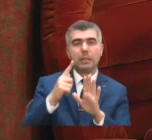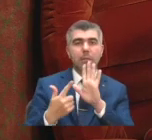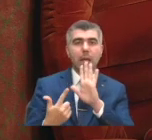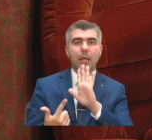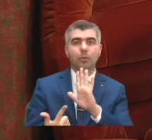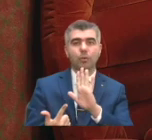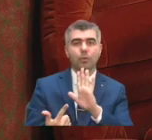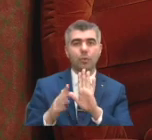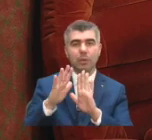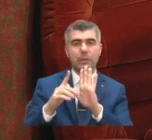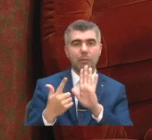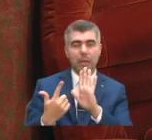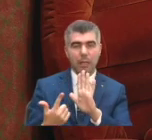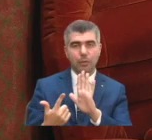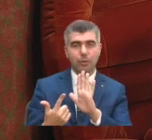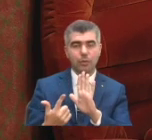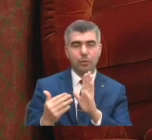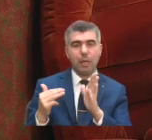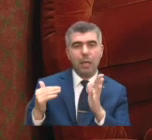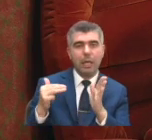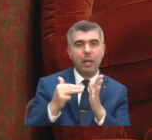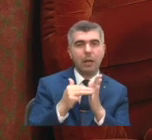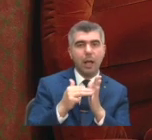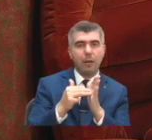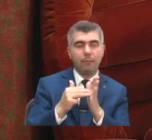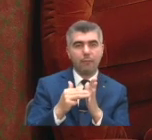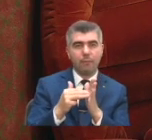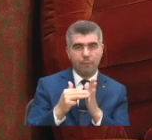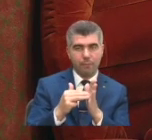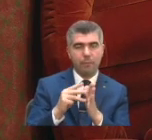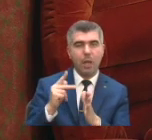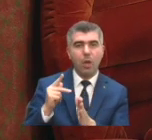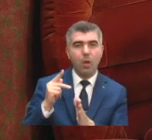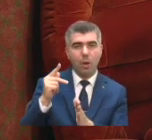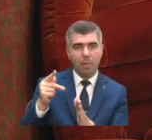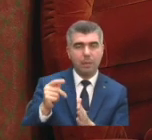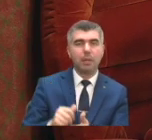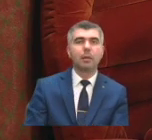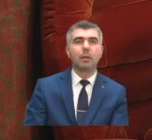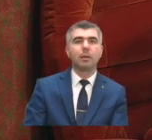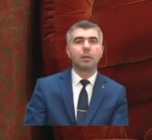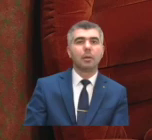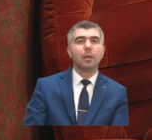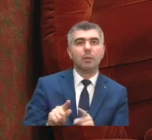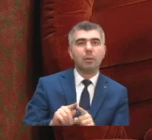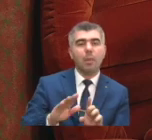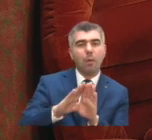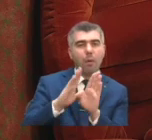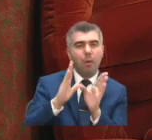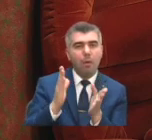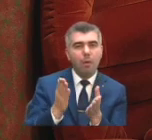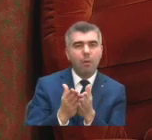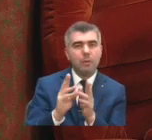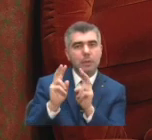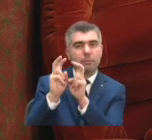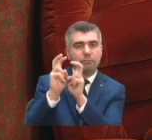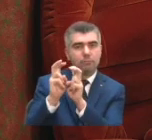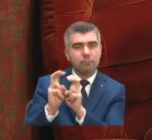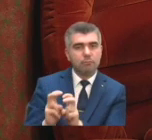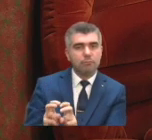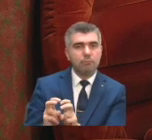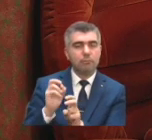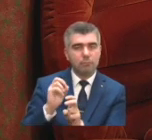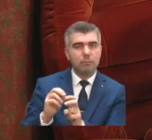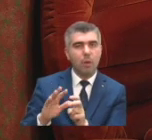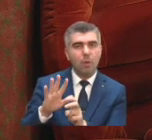من طرق غير المصنفه. وكل ذلك ساعد على بالطبع تقليص وفك العزله